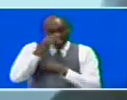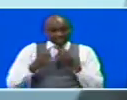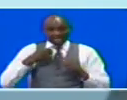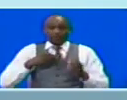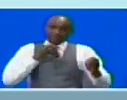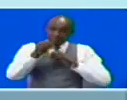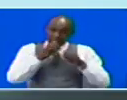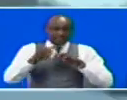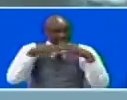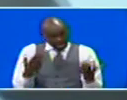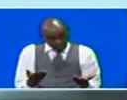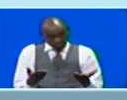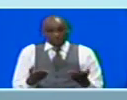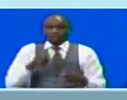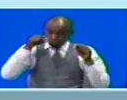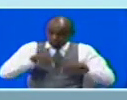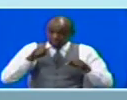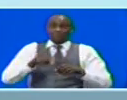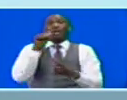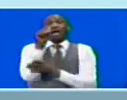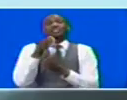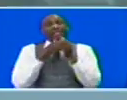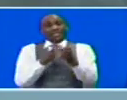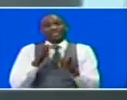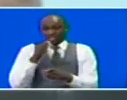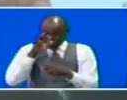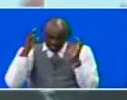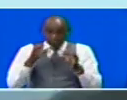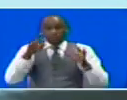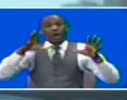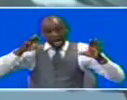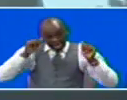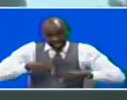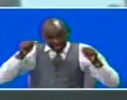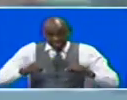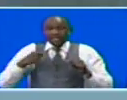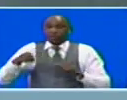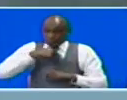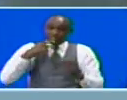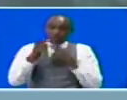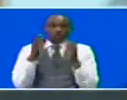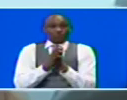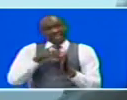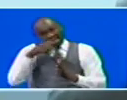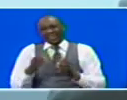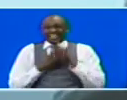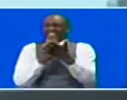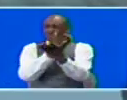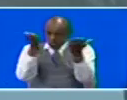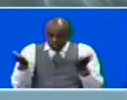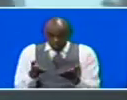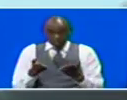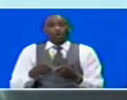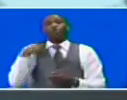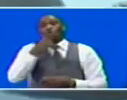gani. Ndio leo tulikuwa nauliza viongozi kama mnakubali tuongee na viongozi wote.